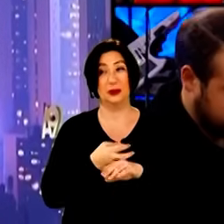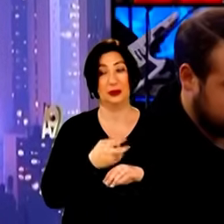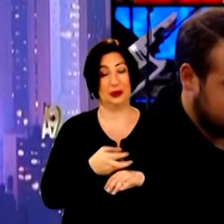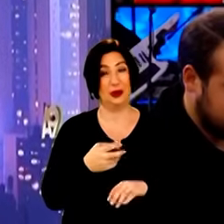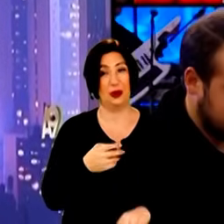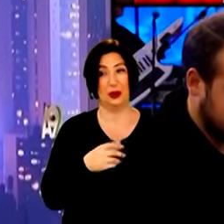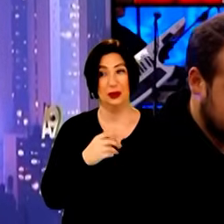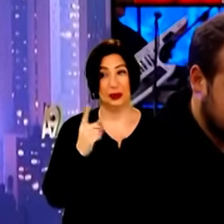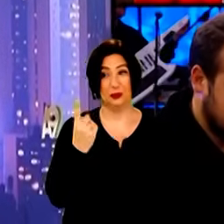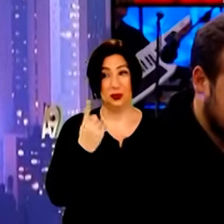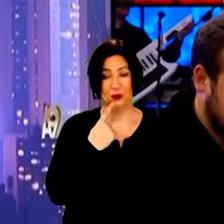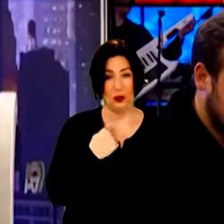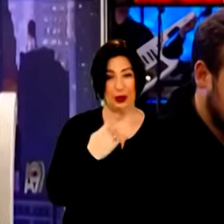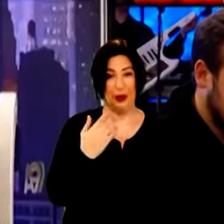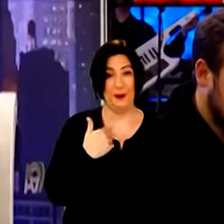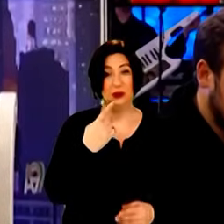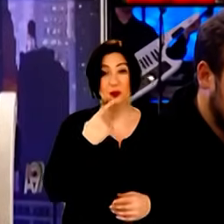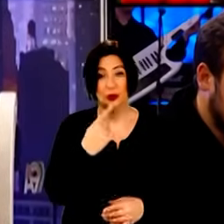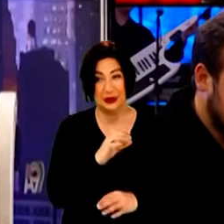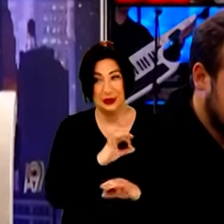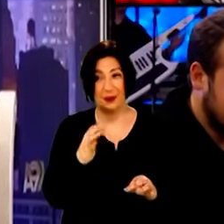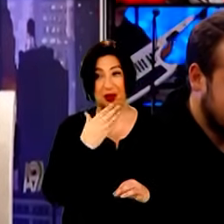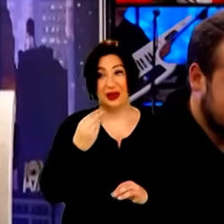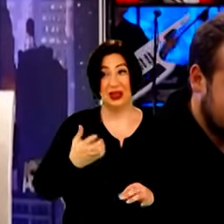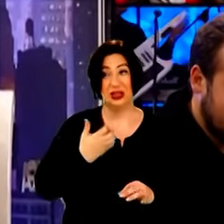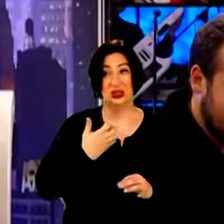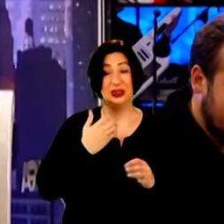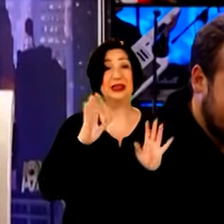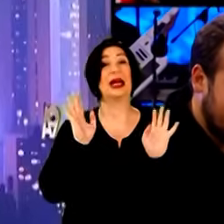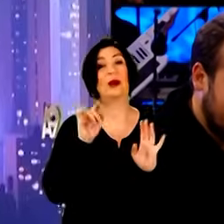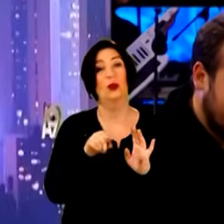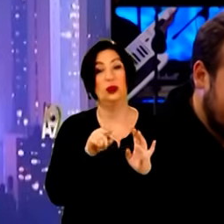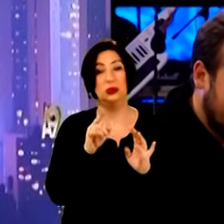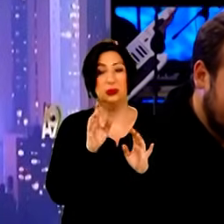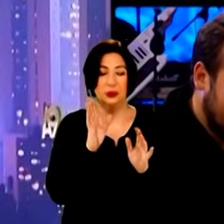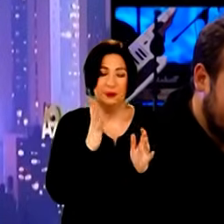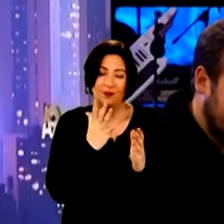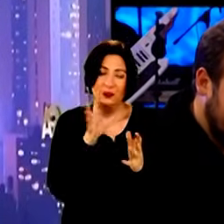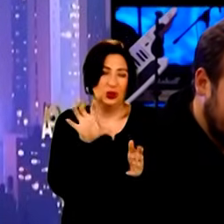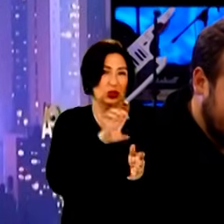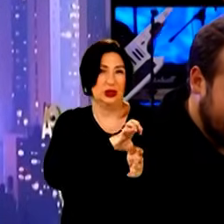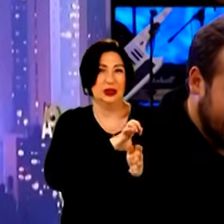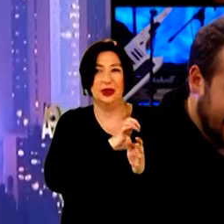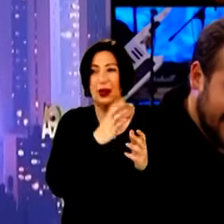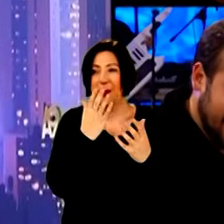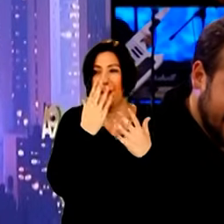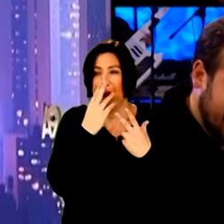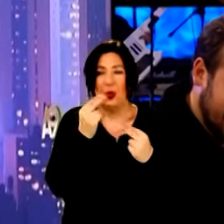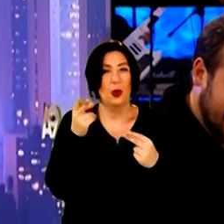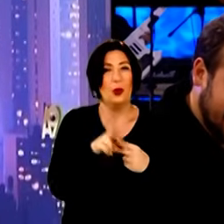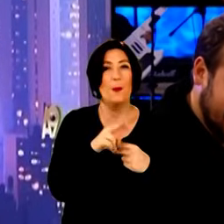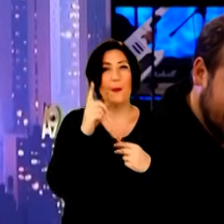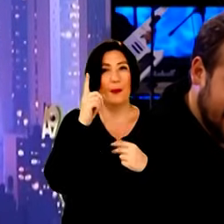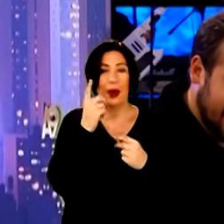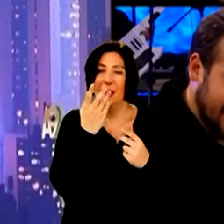Maşallah. Hocam sen de bir şey söyle. Hocam söyleyecektim tam. Yakışıklılık değil sadece bu. Çarpıcılık, müthiş etkileyicilik.